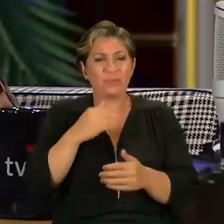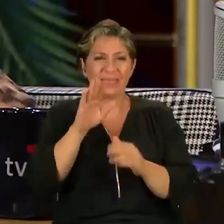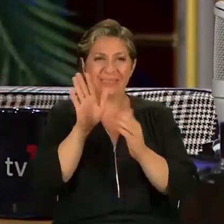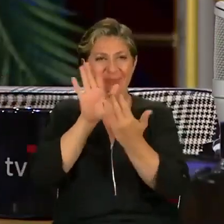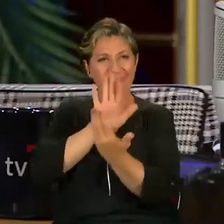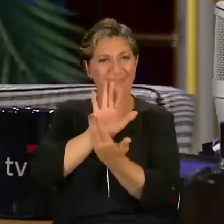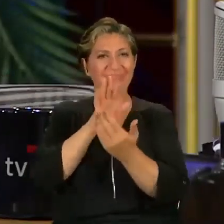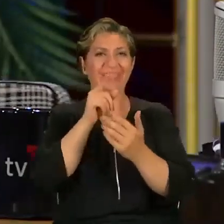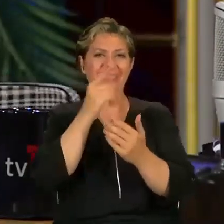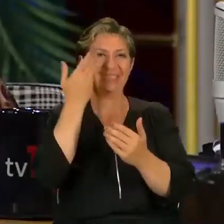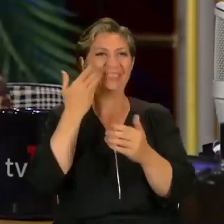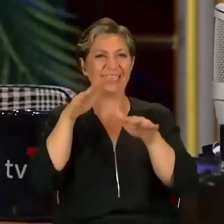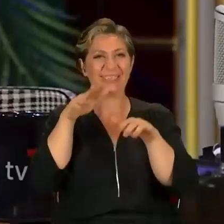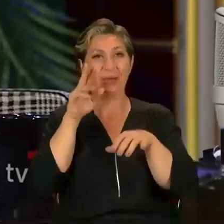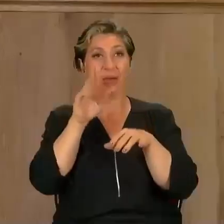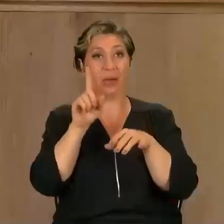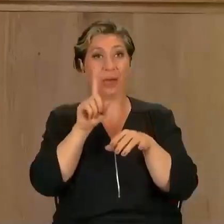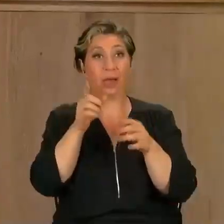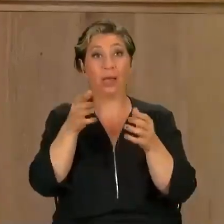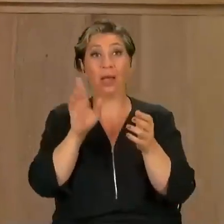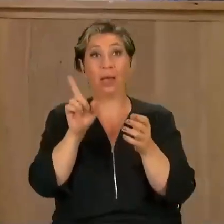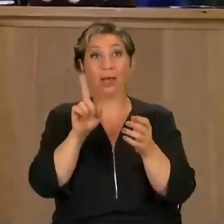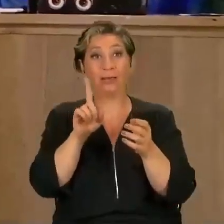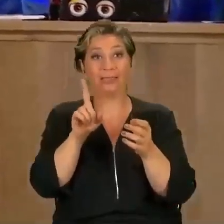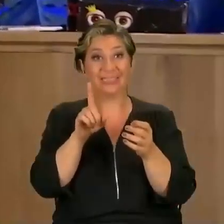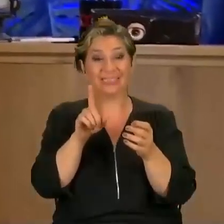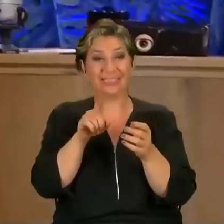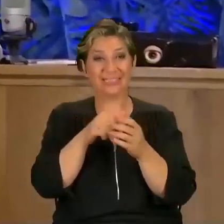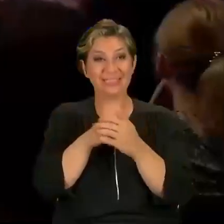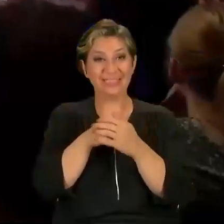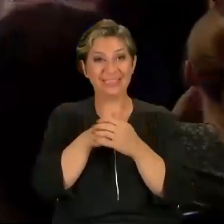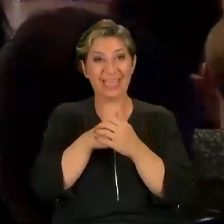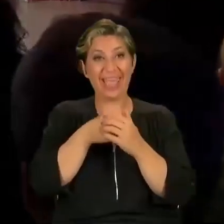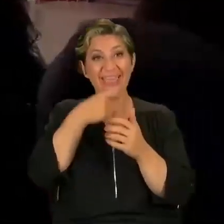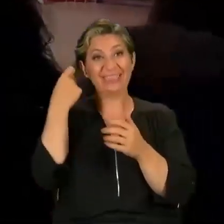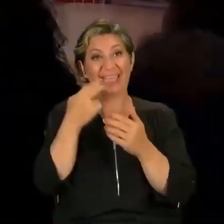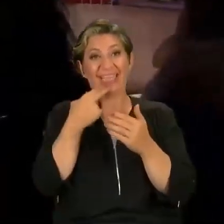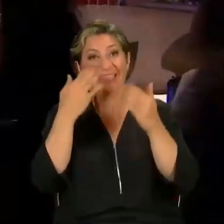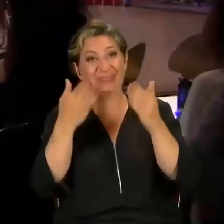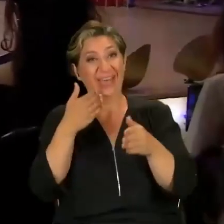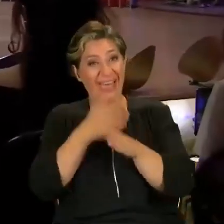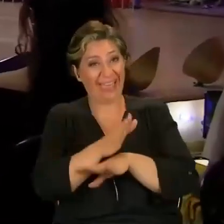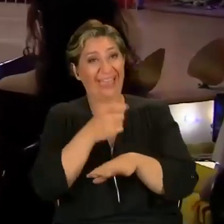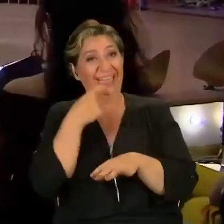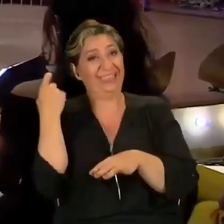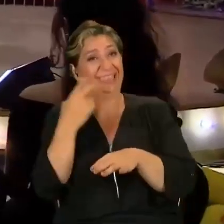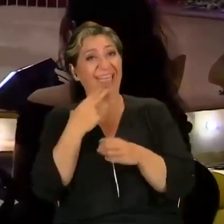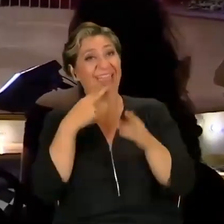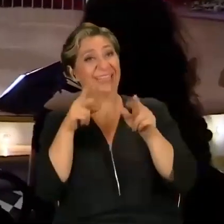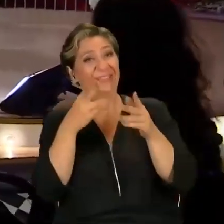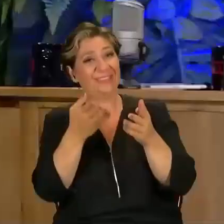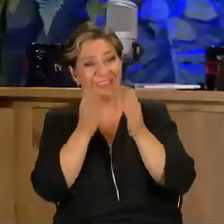şey oturun, böyle oturun ki. Şöyle. Hayır, öyle demedim ayol. Öyle eski kadınım diyor. Evet, hakikaten.